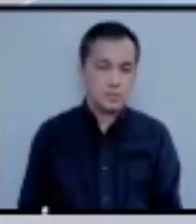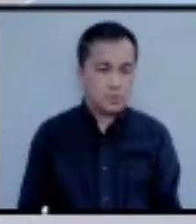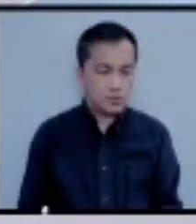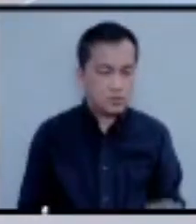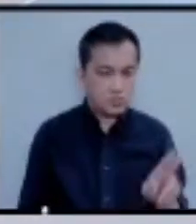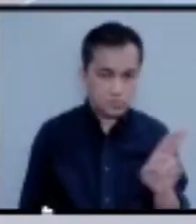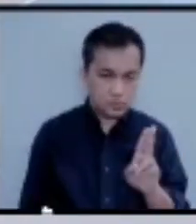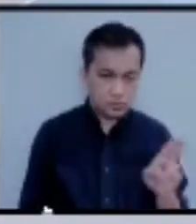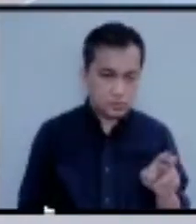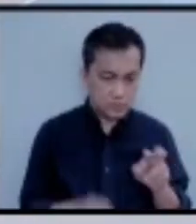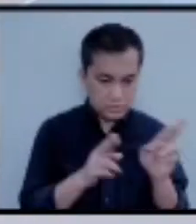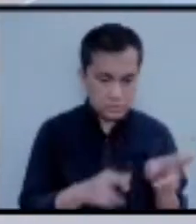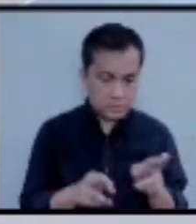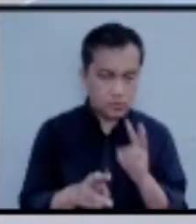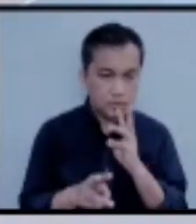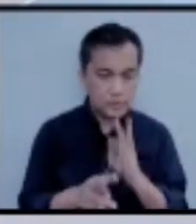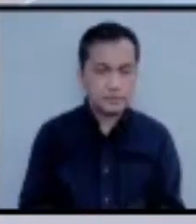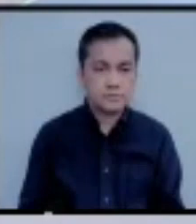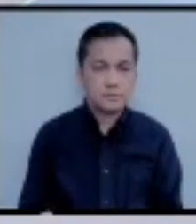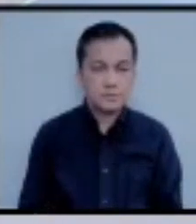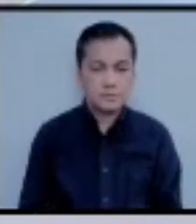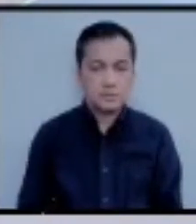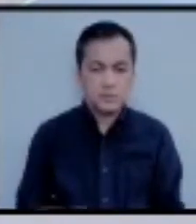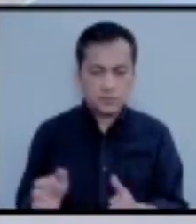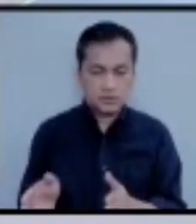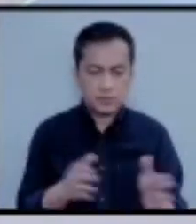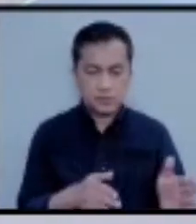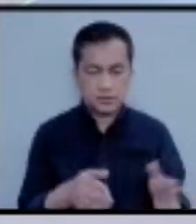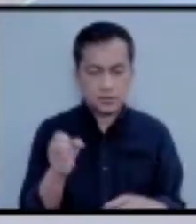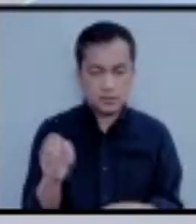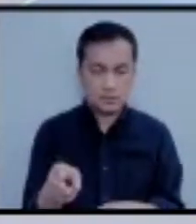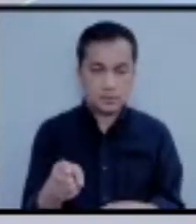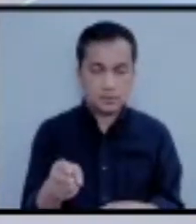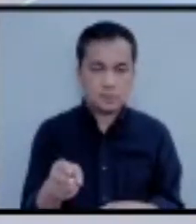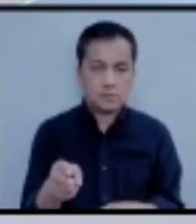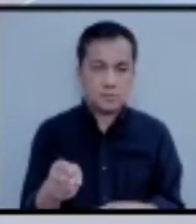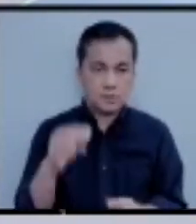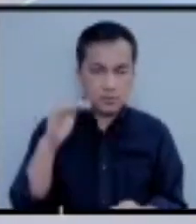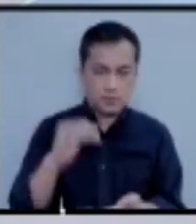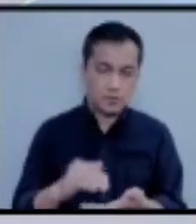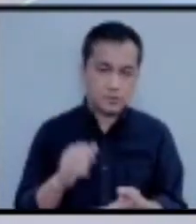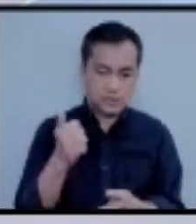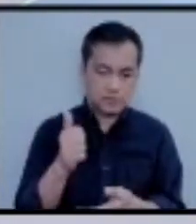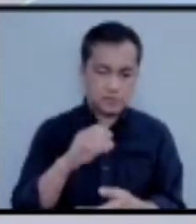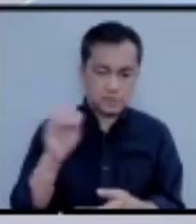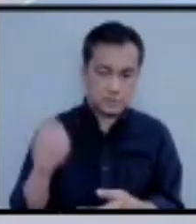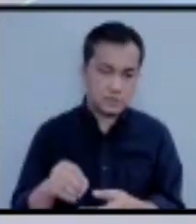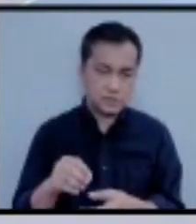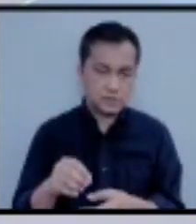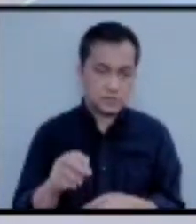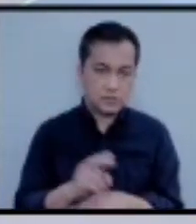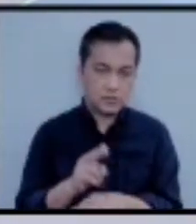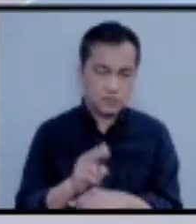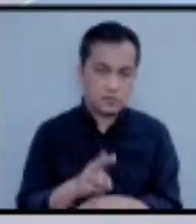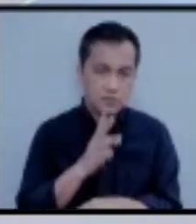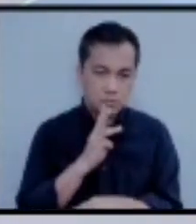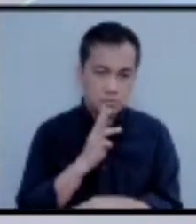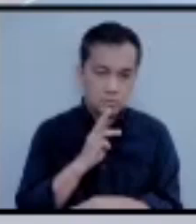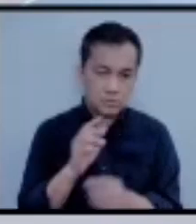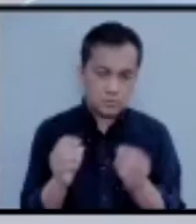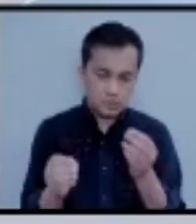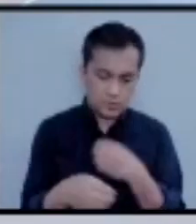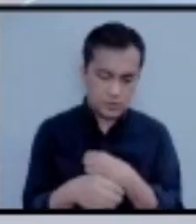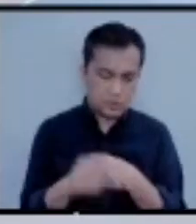water. Samantala, inatasan din ng ahensya na magbawas ng 10% ng ginagamit na tubig ang mga opisina ng